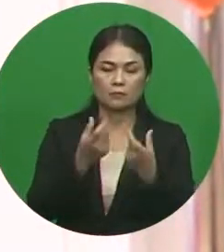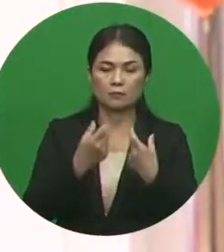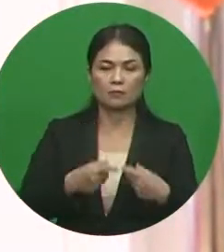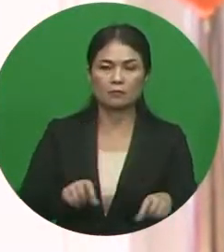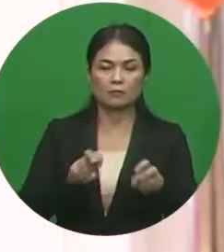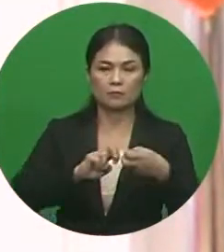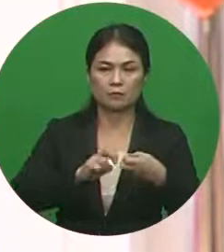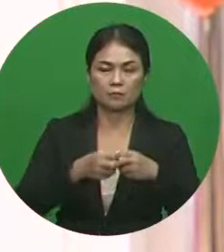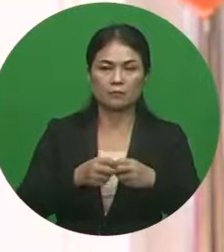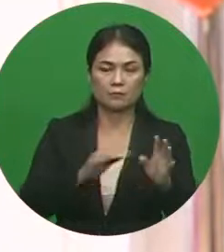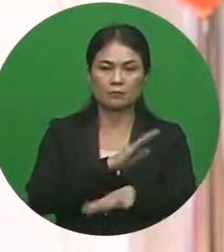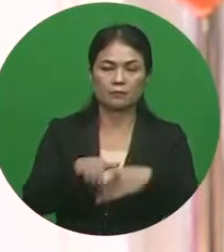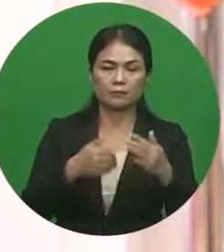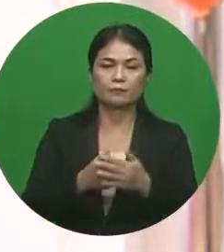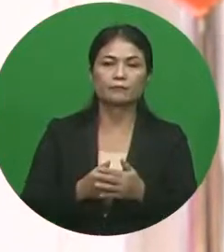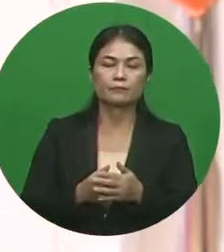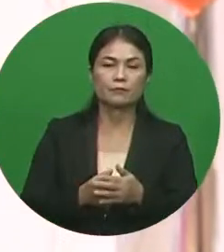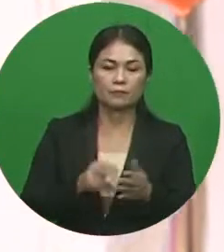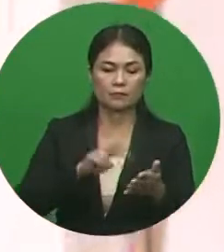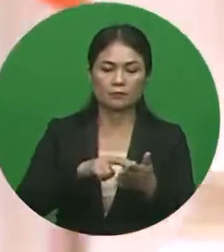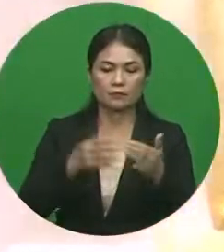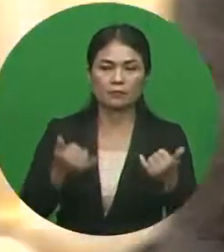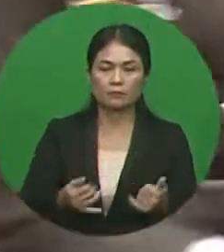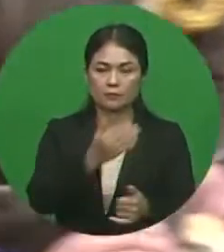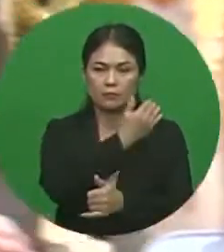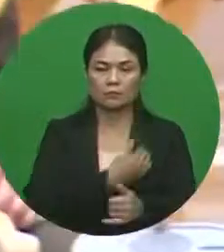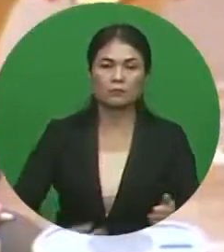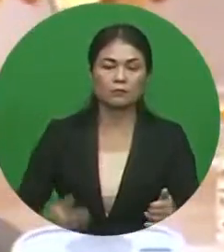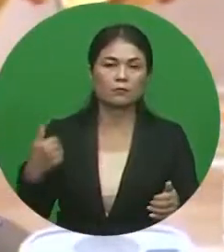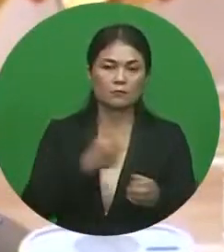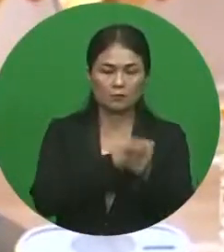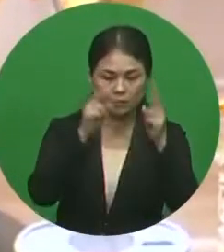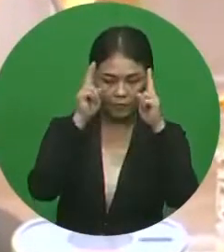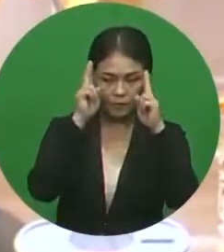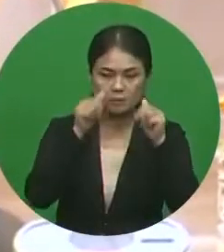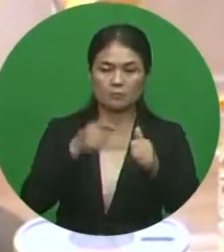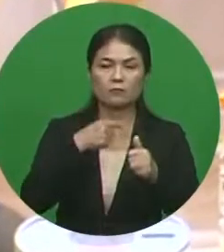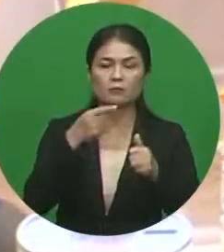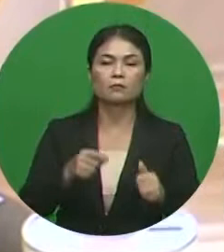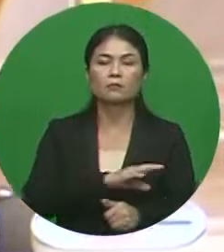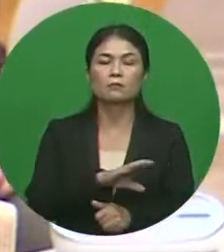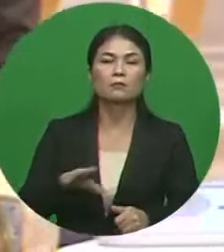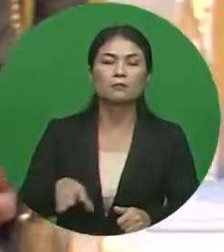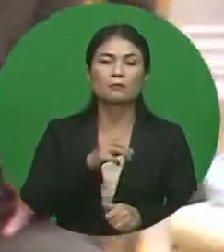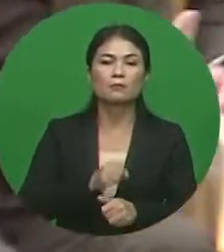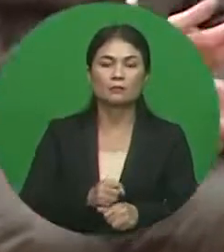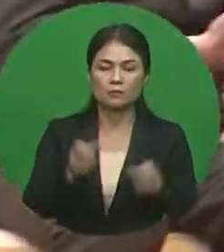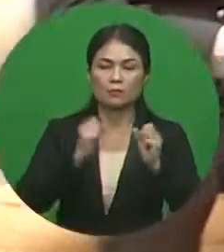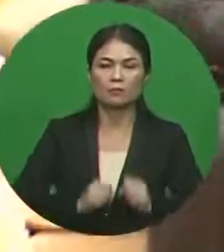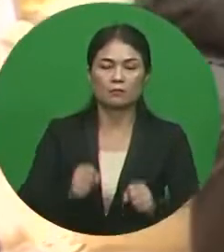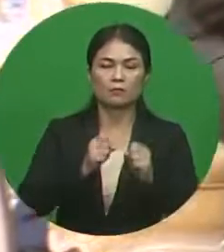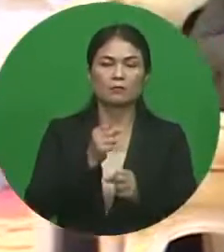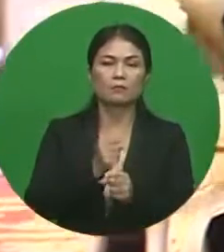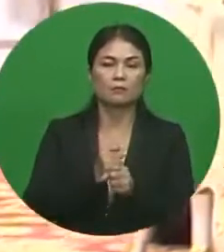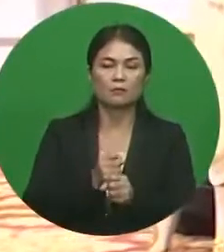រាល់បញ្ហាទាំងឡាយបានក្នុងន័យនេះសម្ដេចតេជោមានប្រសាសន៍ថាកម្ពុជាកំពុងតែប្រឹងប្រែងធ្វើយ៉ាង